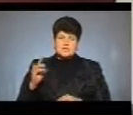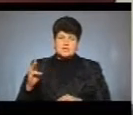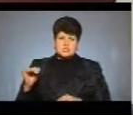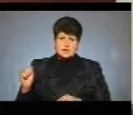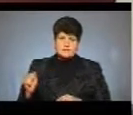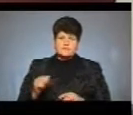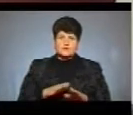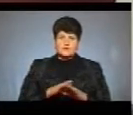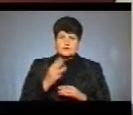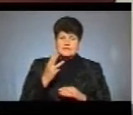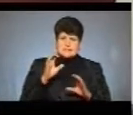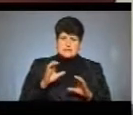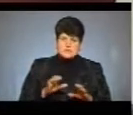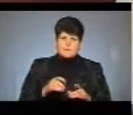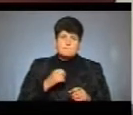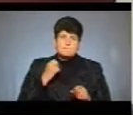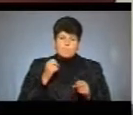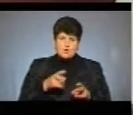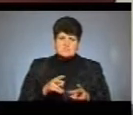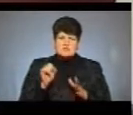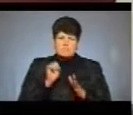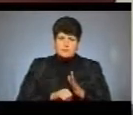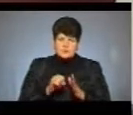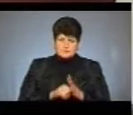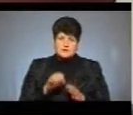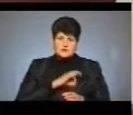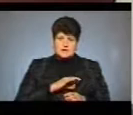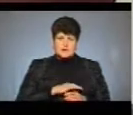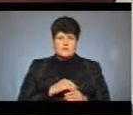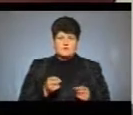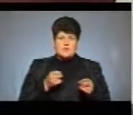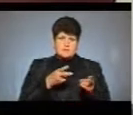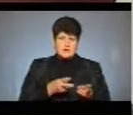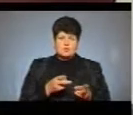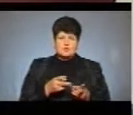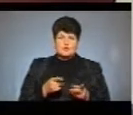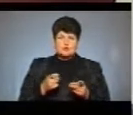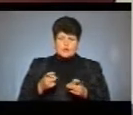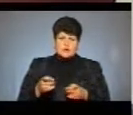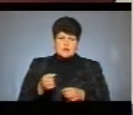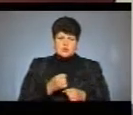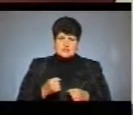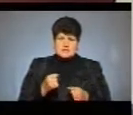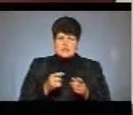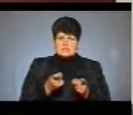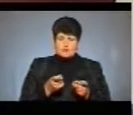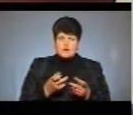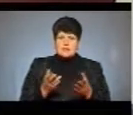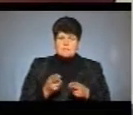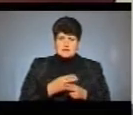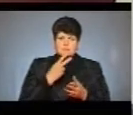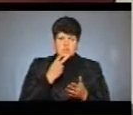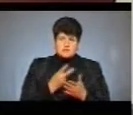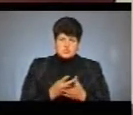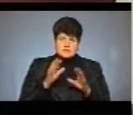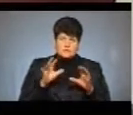інкримінують 3 статті – погроза вбивством, хуліганство із застосуванням вогнепальної зброї і носіння вогнепальної зброї без передбаченого законодавством